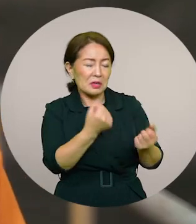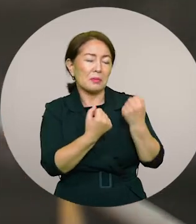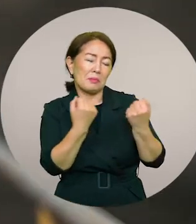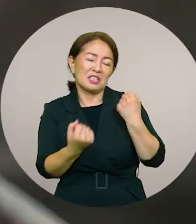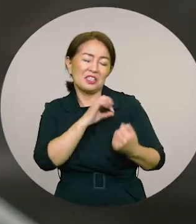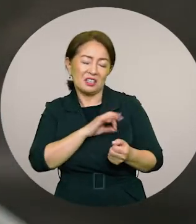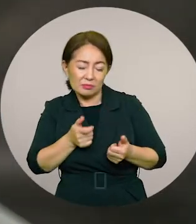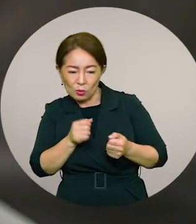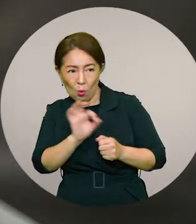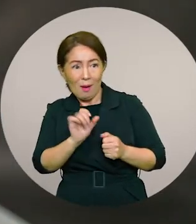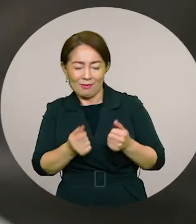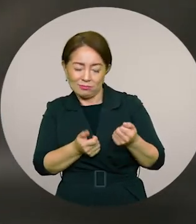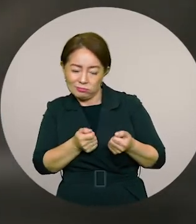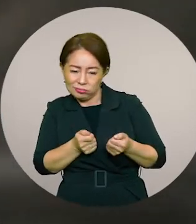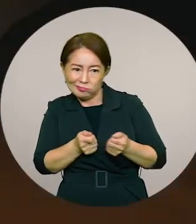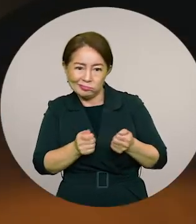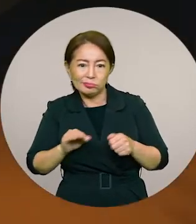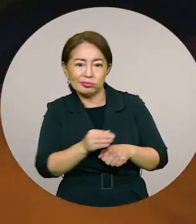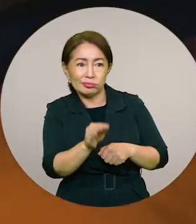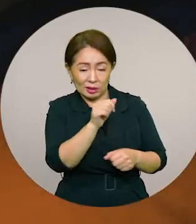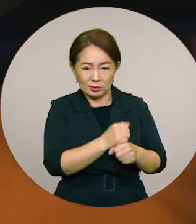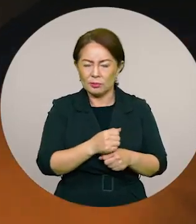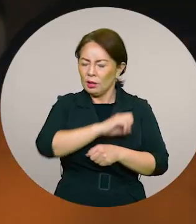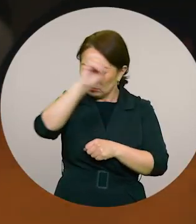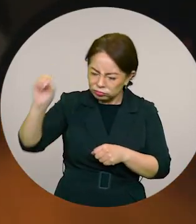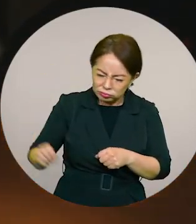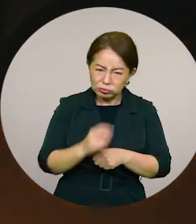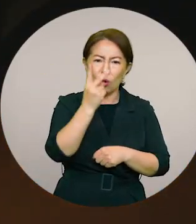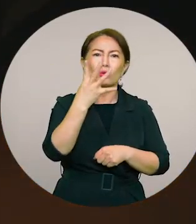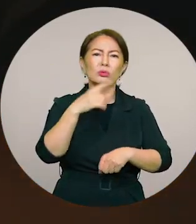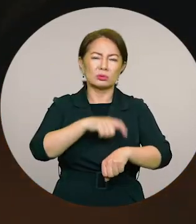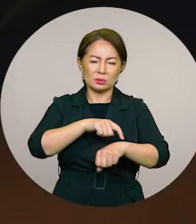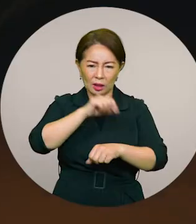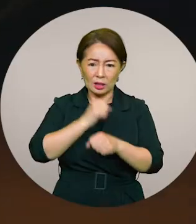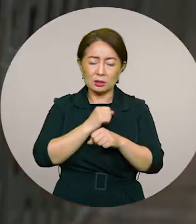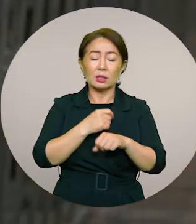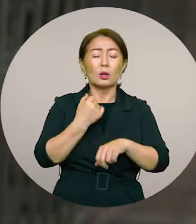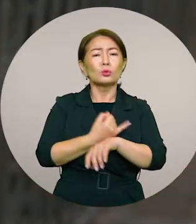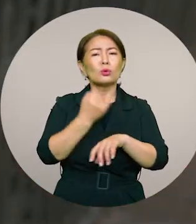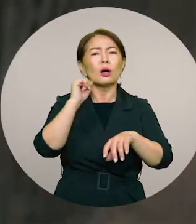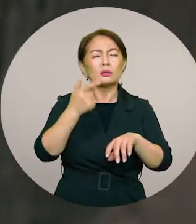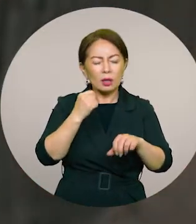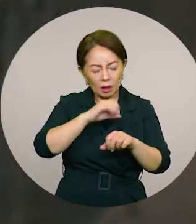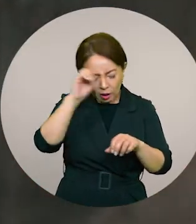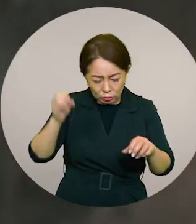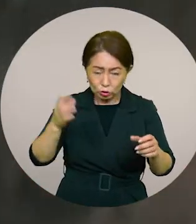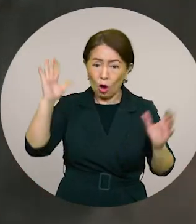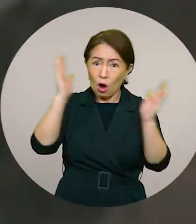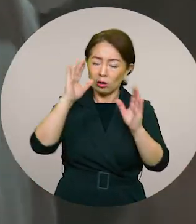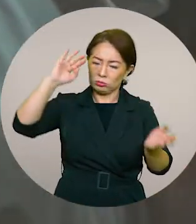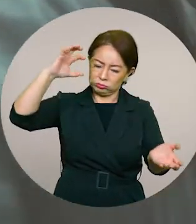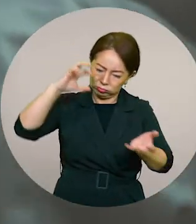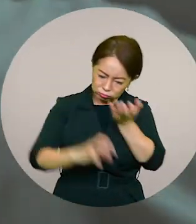уурхайн бэлтгэл өдөр бүр 24 цагийн турш тасралтгүй үргэлжилсээр бид 18 цагт уурхаагаас дээш гарч ирэхэд зөрөөд оройн ээлжийн ажилчид доош